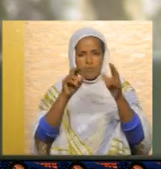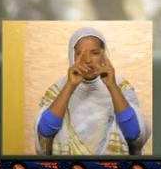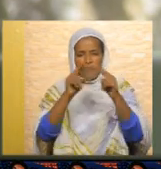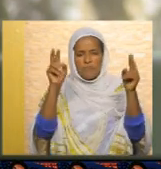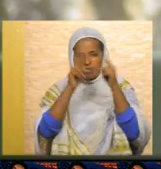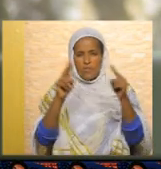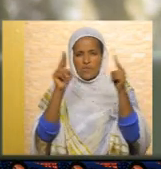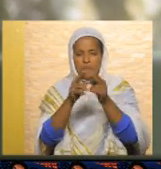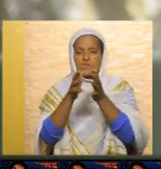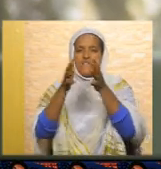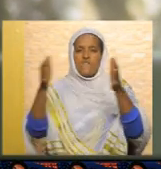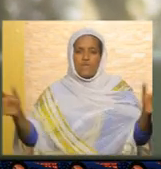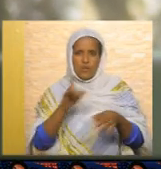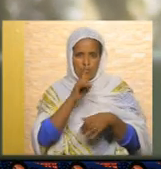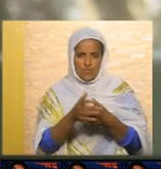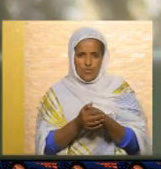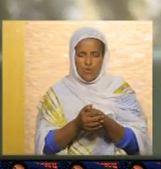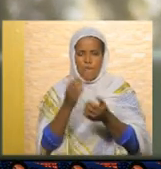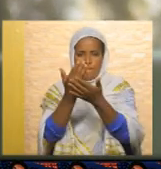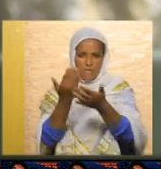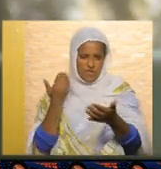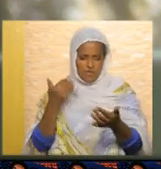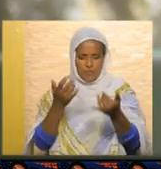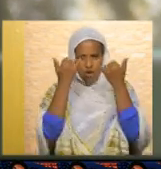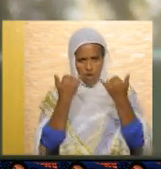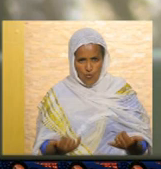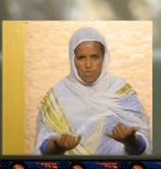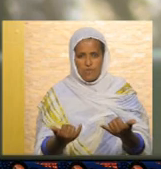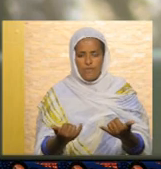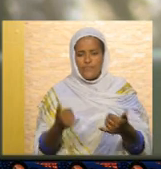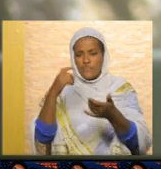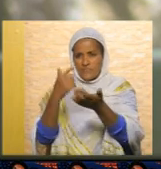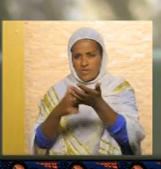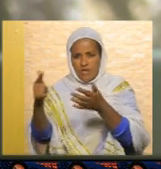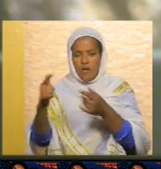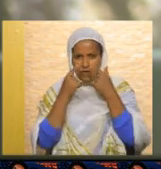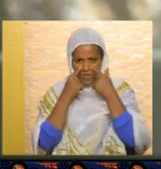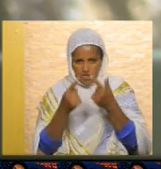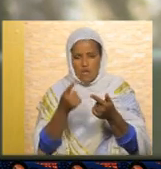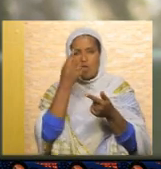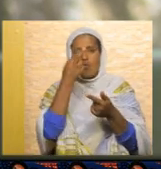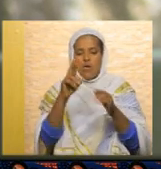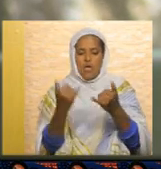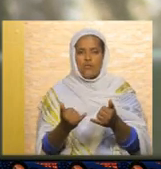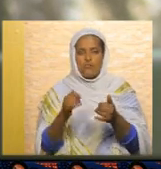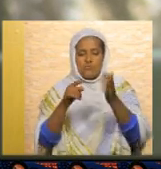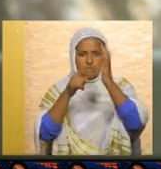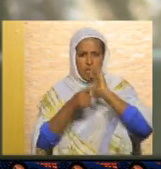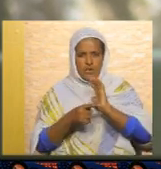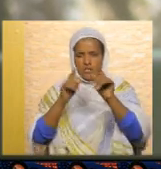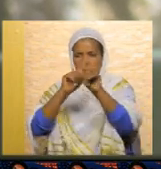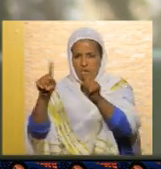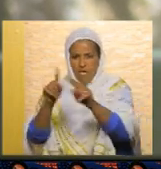ናት ከ3000 ዓመት በፊት። በህንደኬ ጊዜ ደግሞ ክርስትና ወደ ኢትዮጵያ ባለሟላ ነው እርግጥ ያመጣው፣